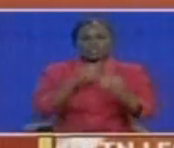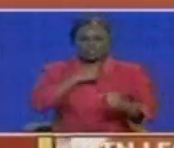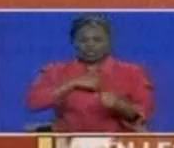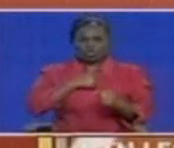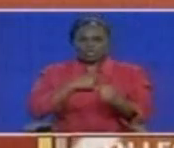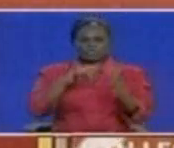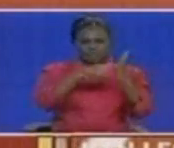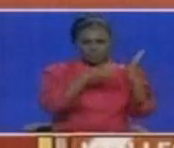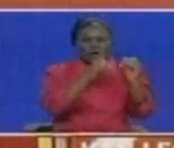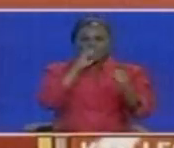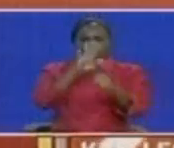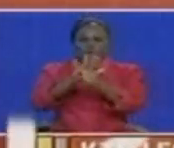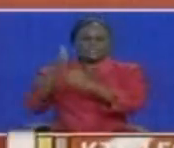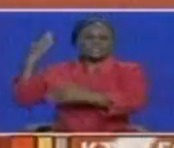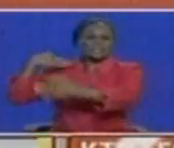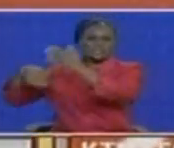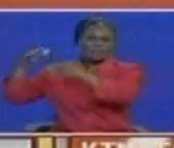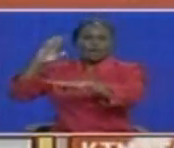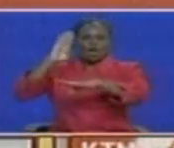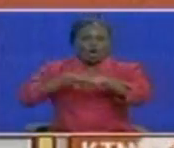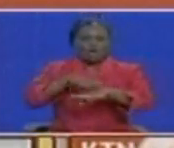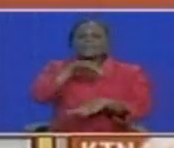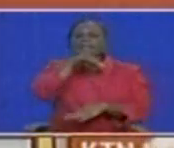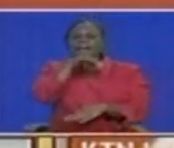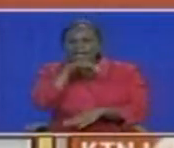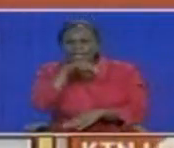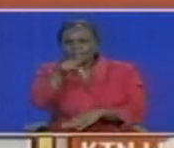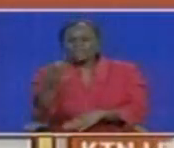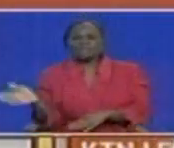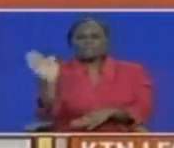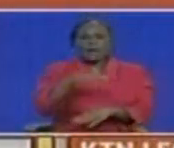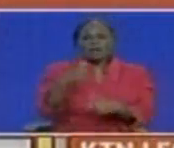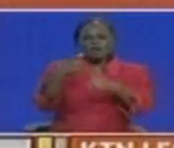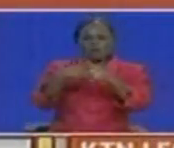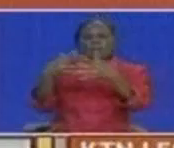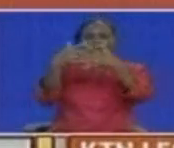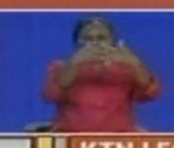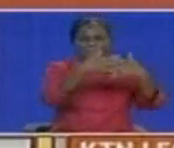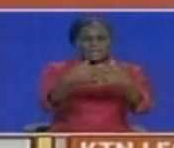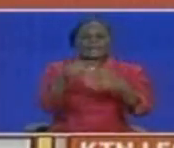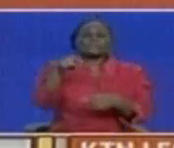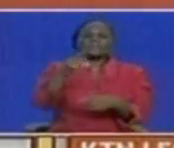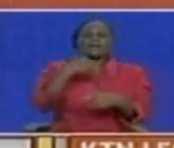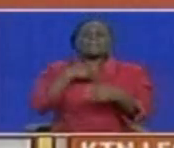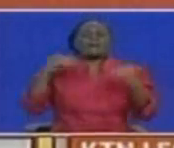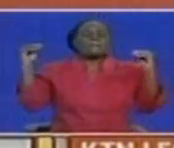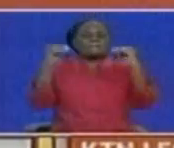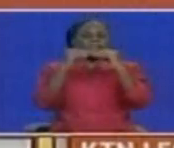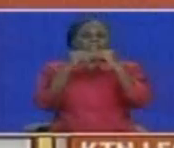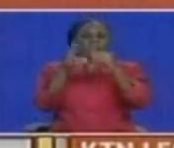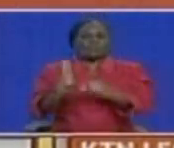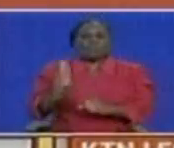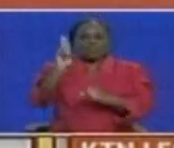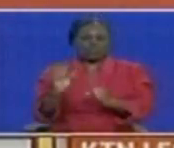tulikuwa tumekuahidi hapo awali kumhusu Raila Odinga ambaye amerejea leo na alikuwa na mkutano wa hadhara